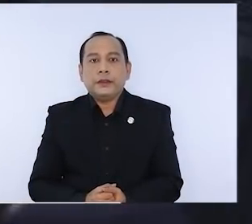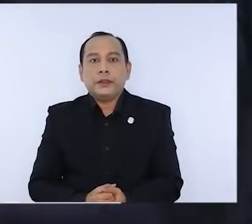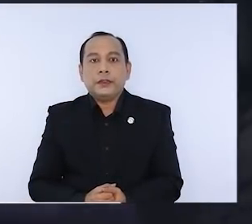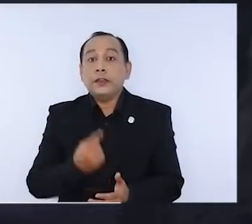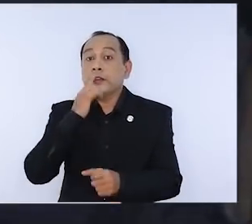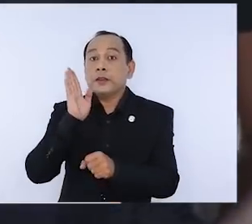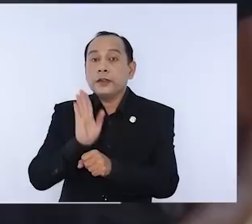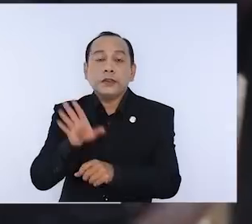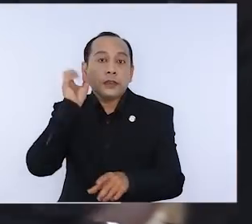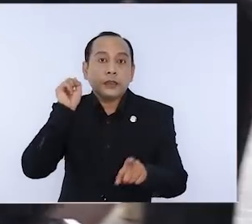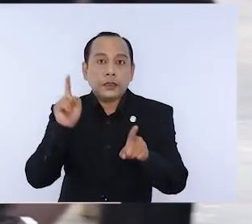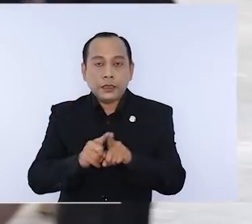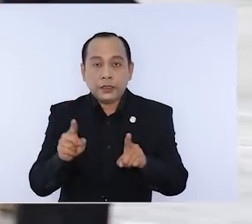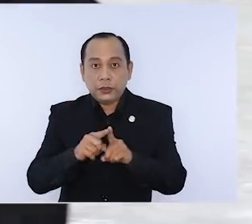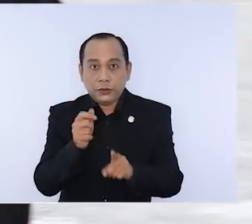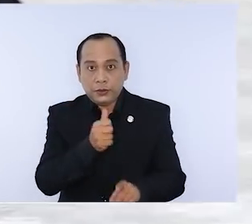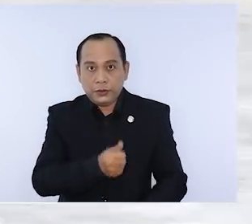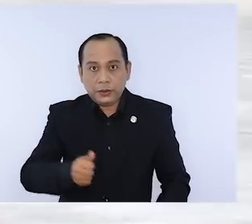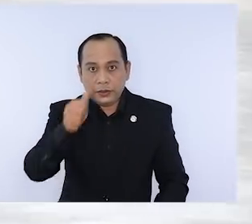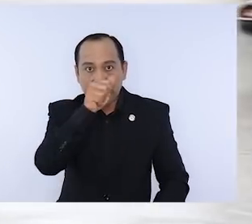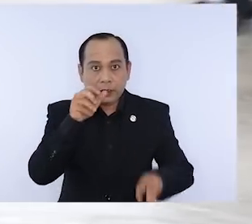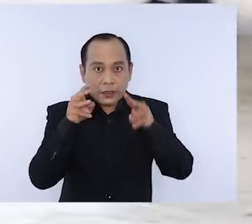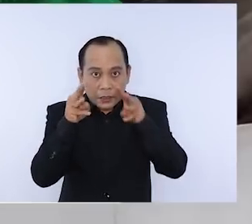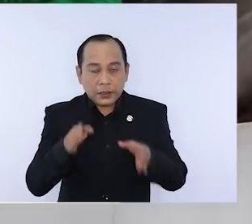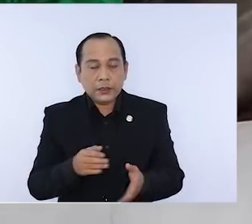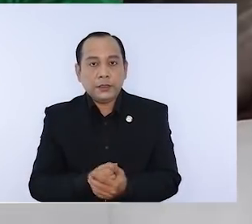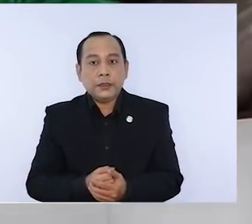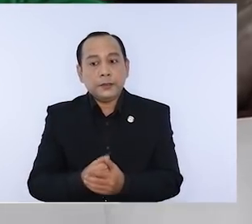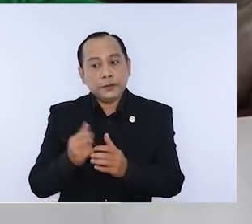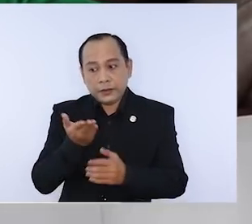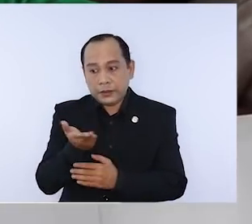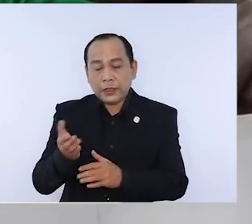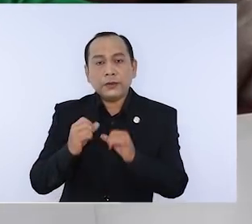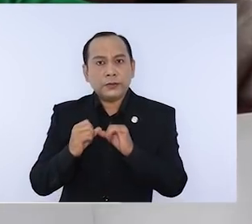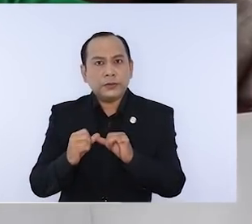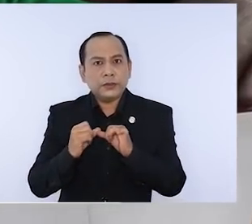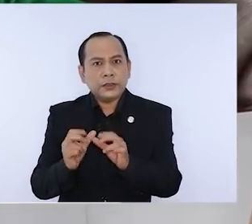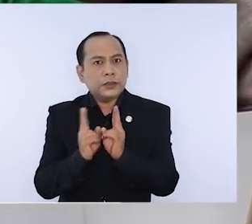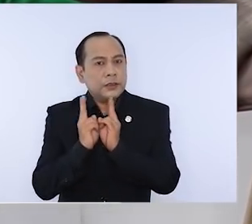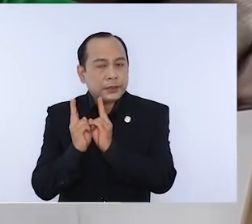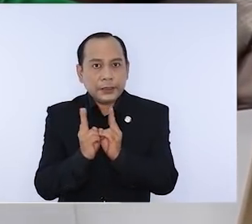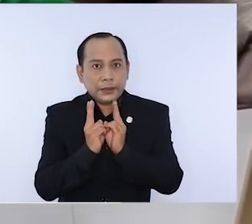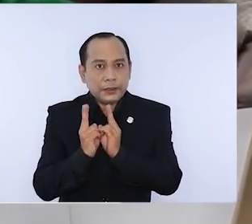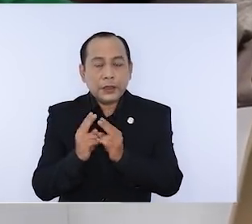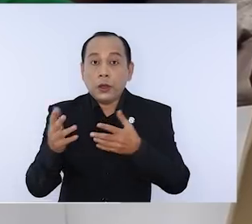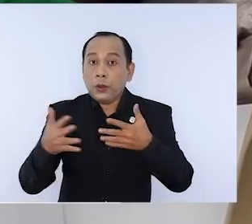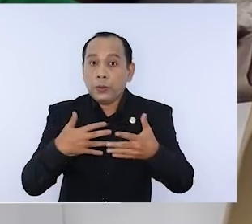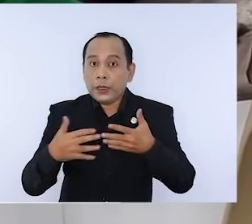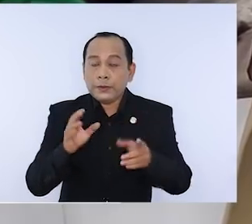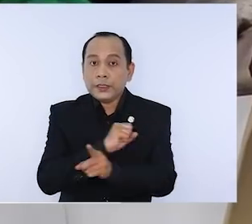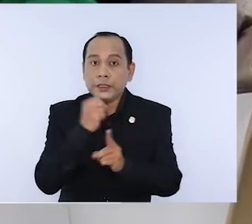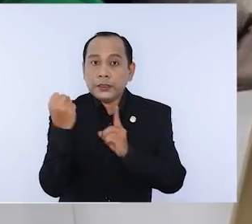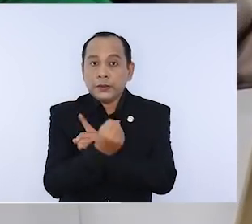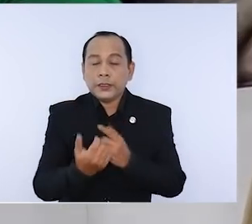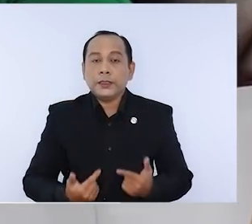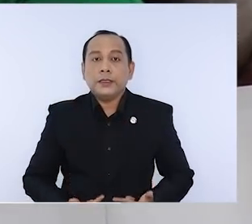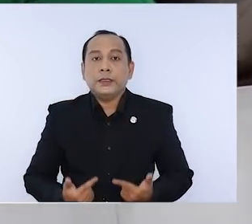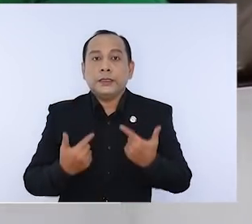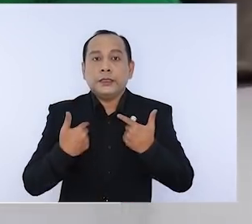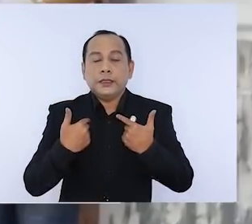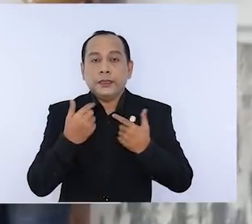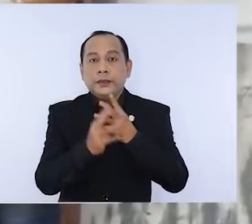mga kapatid sa ating tagapamahalang pangkalahatan na sila ay mamamalaging kaisa anuman ang sitwasyon ng